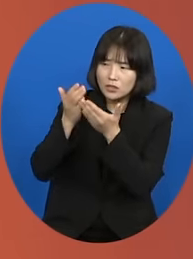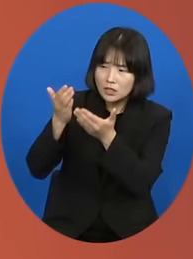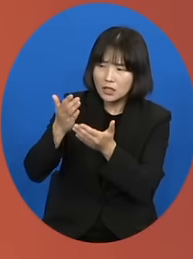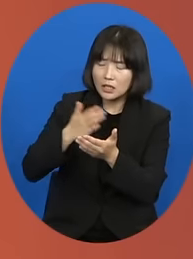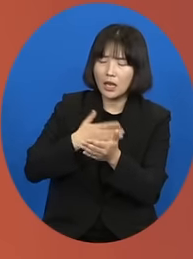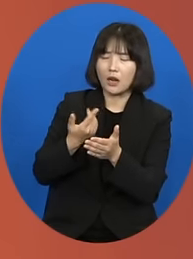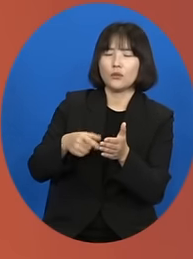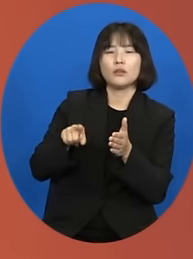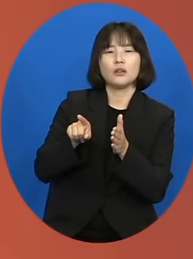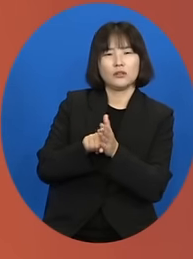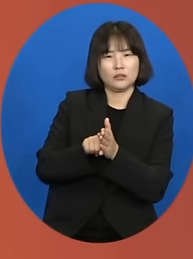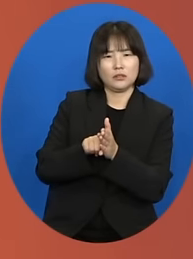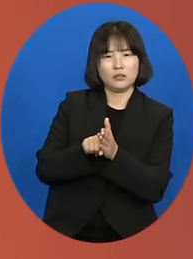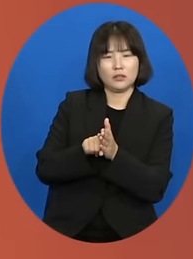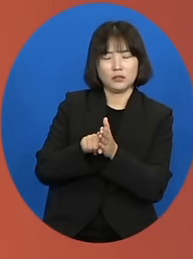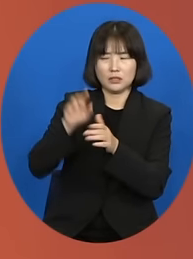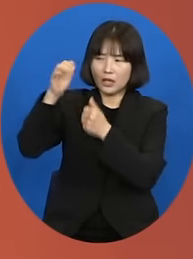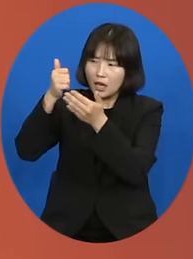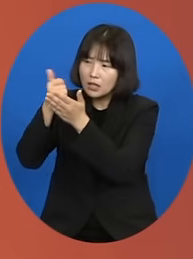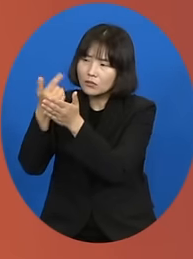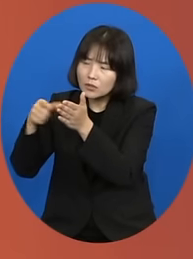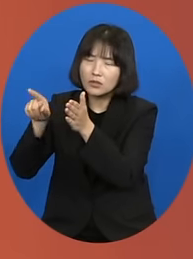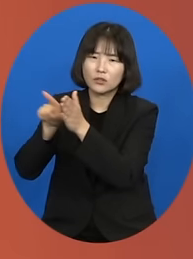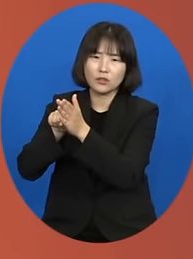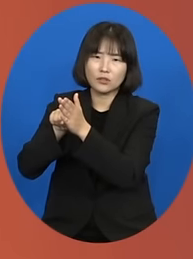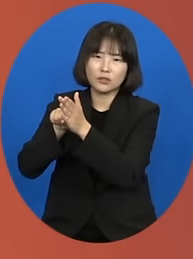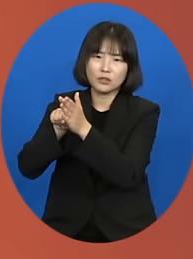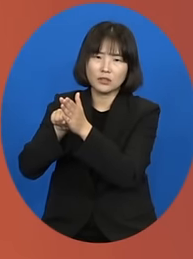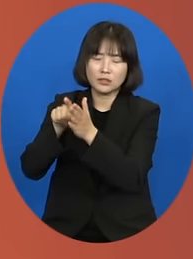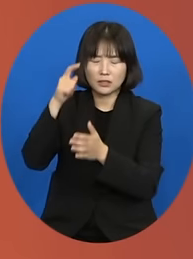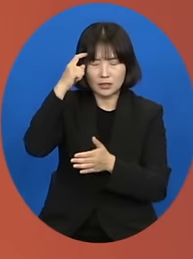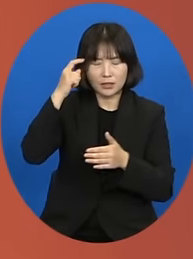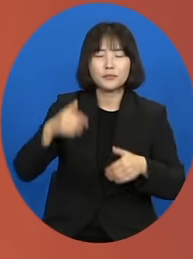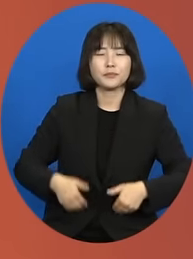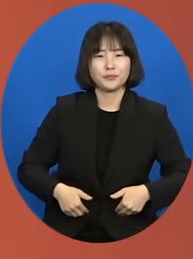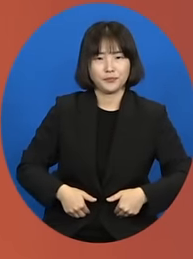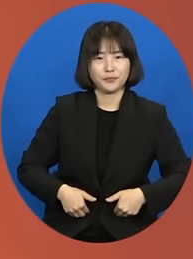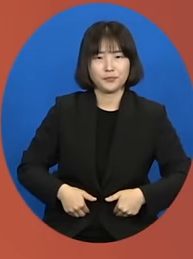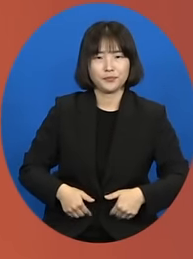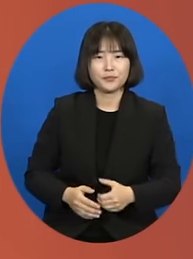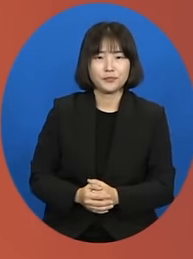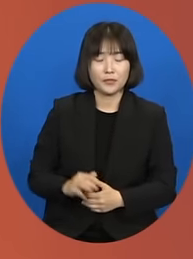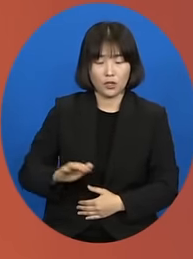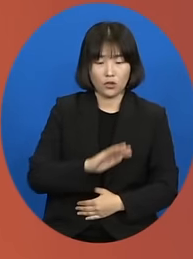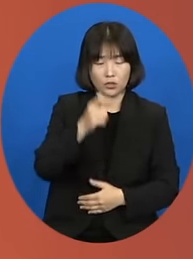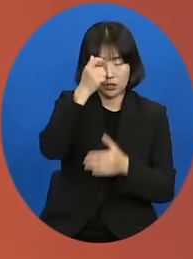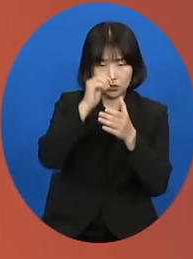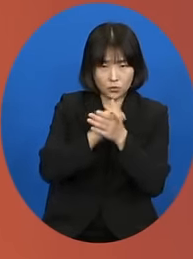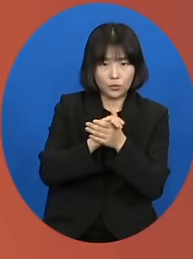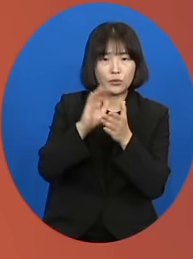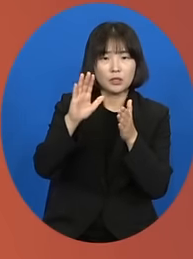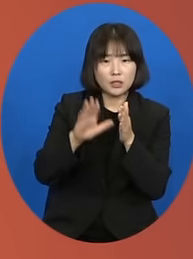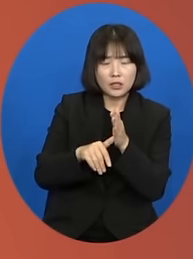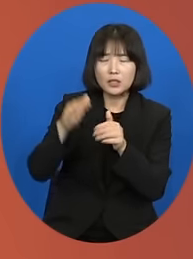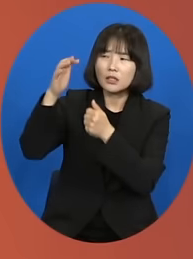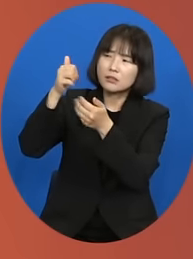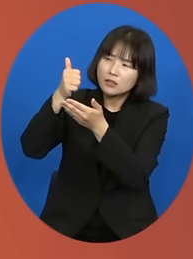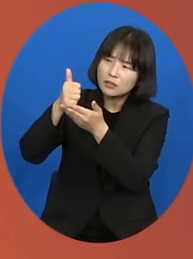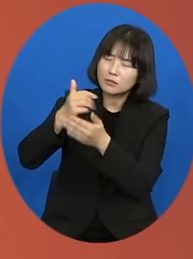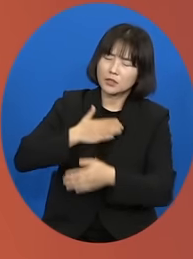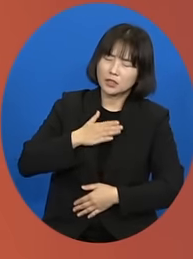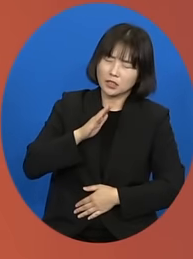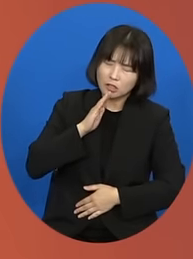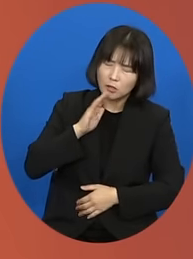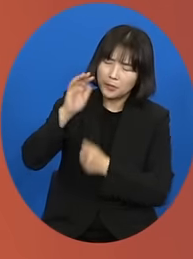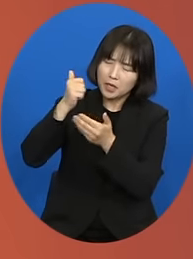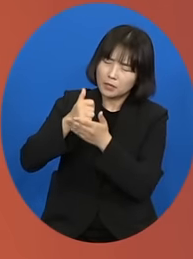기쁨인가, 우리 하나님을 위한 기쁨인가 생각해 볼 필요가 있습니다. 우리가 기도할 때마다 하나님, 내가 정말